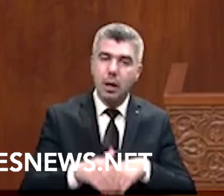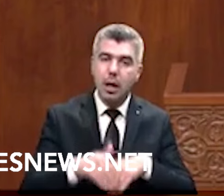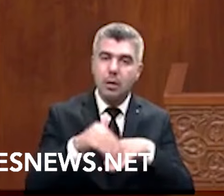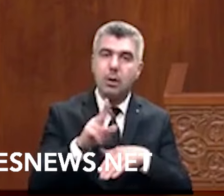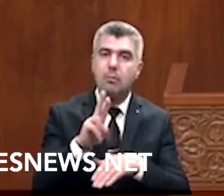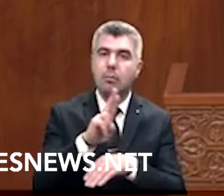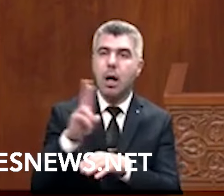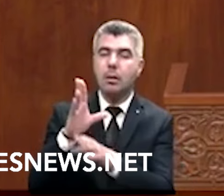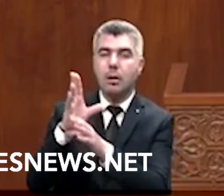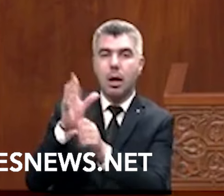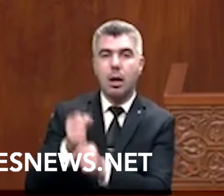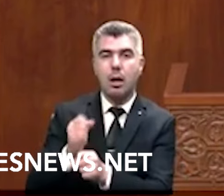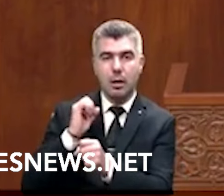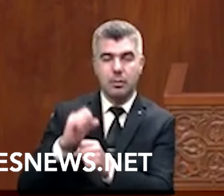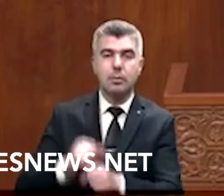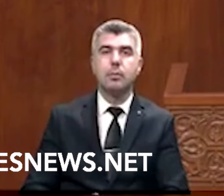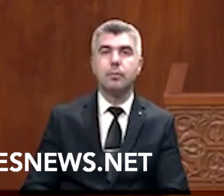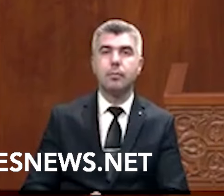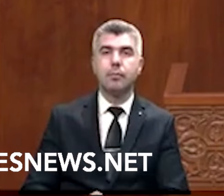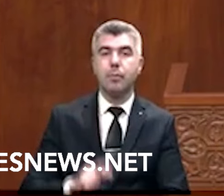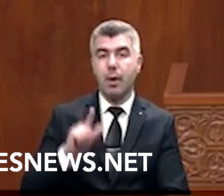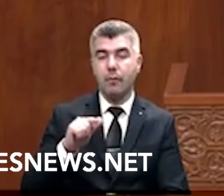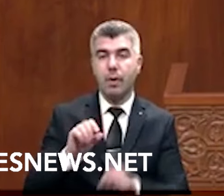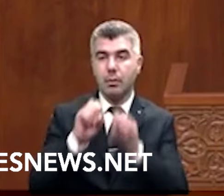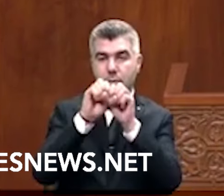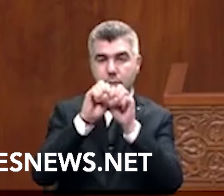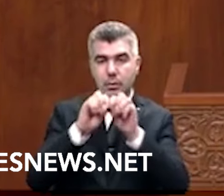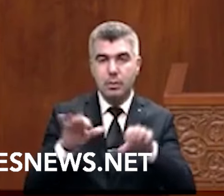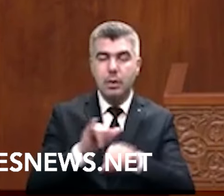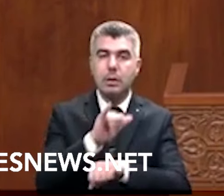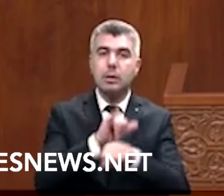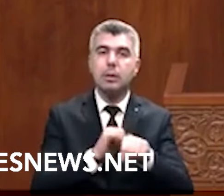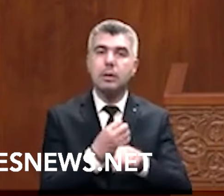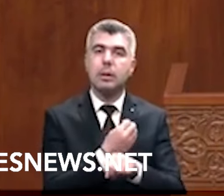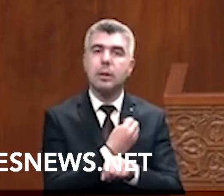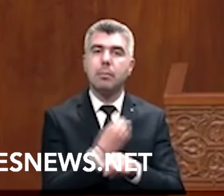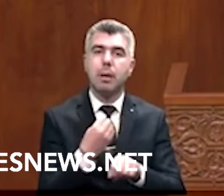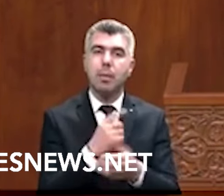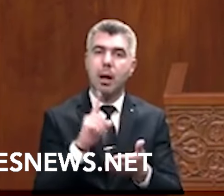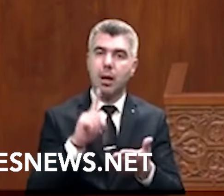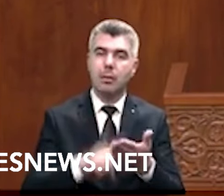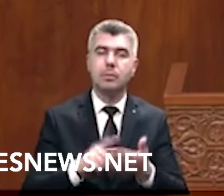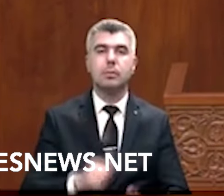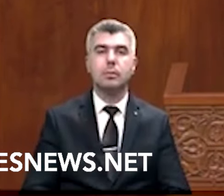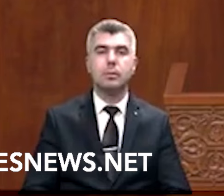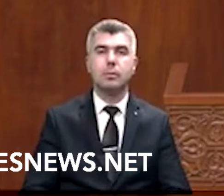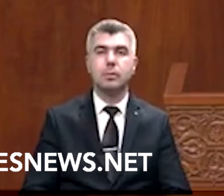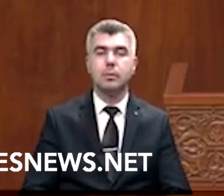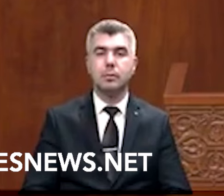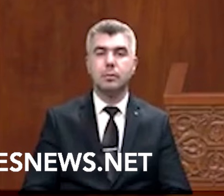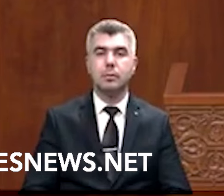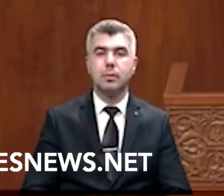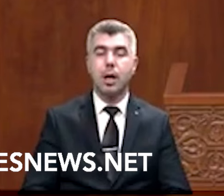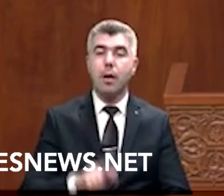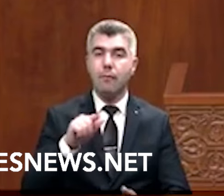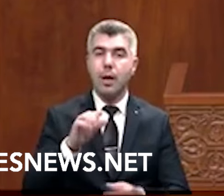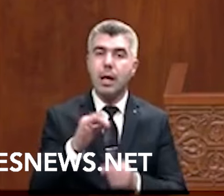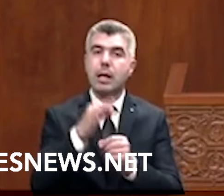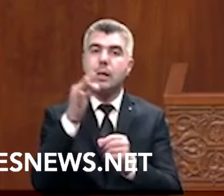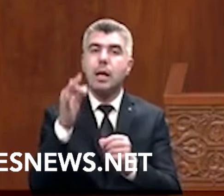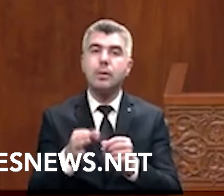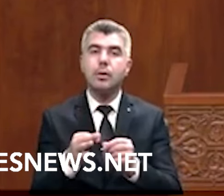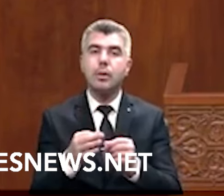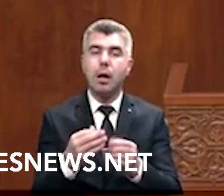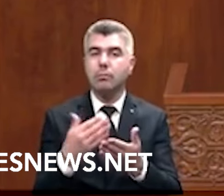الملكيه لهذا القطاع وعلى راسها تعميم الحمايه الاجتماعيه السيد رئيس الحكومه ان هذه النتائج لم